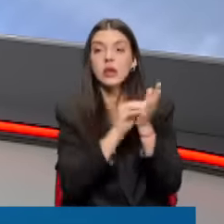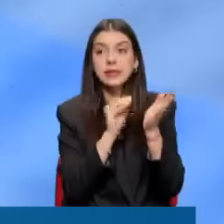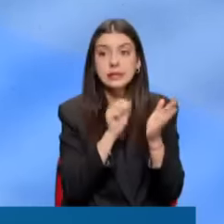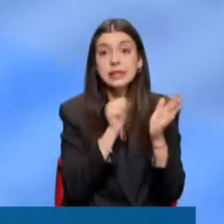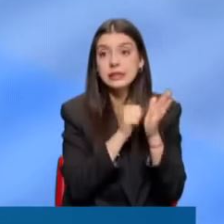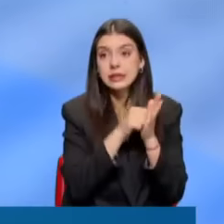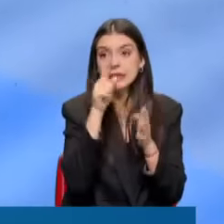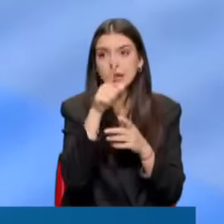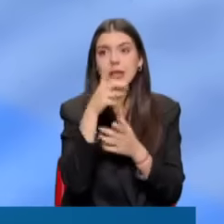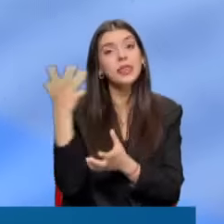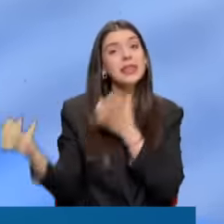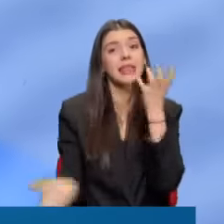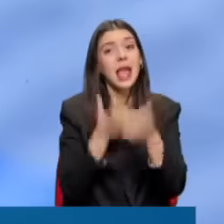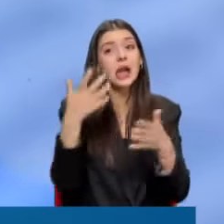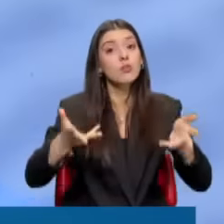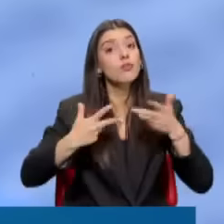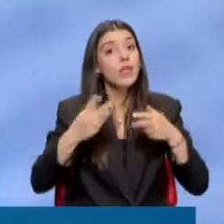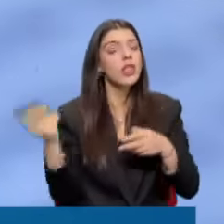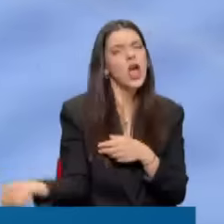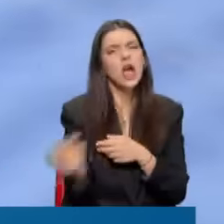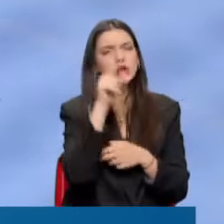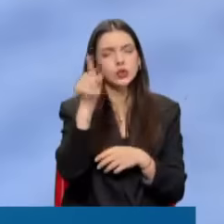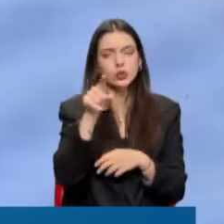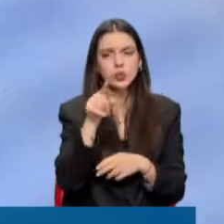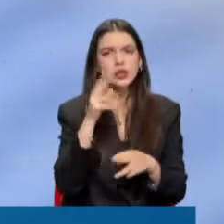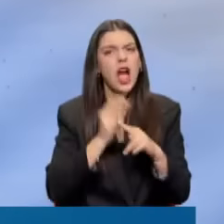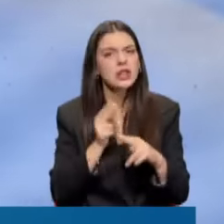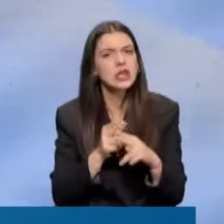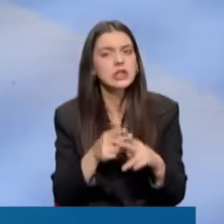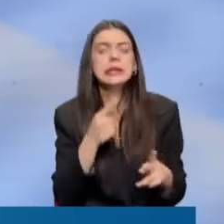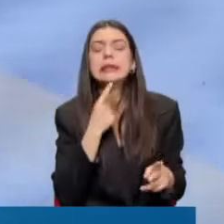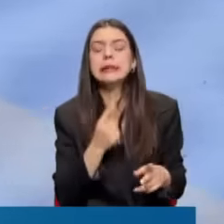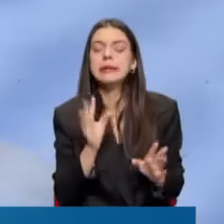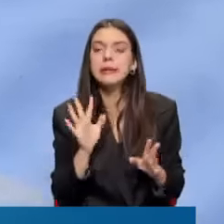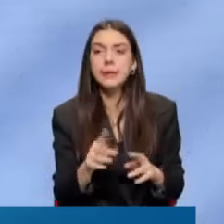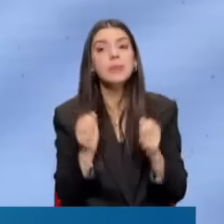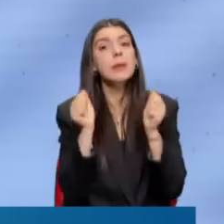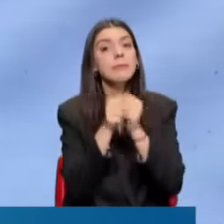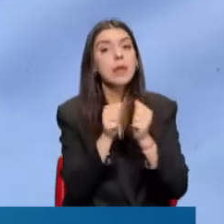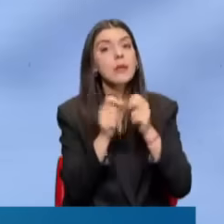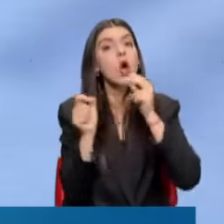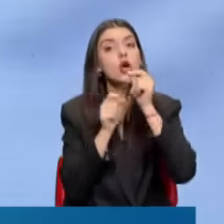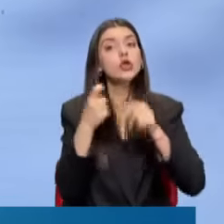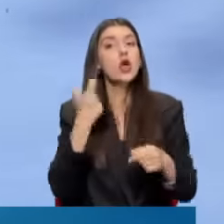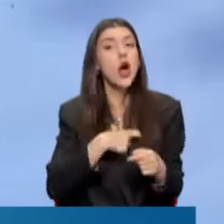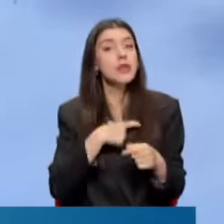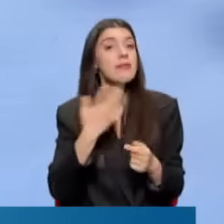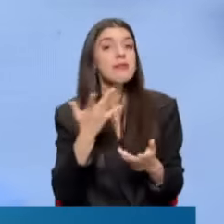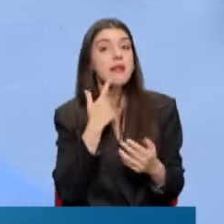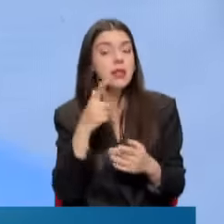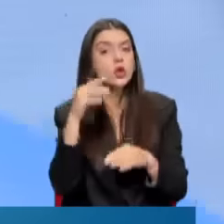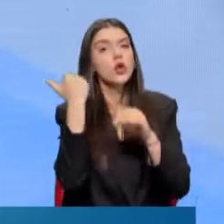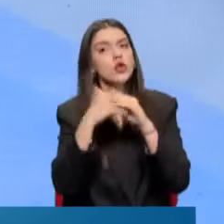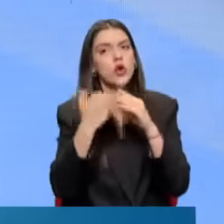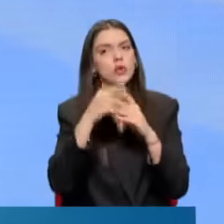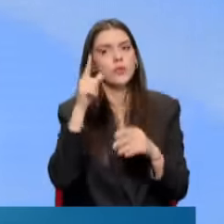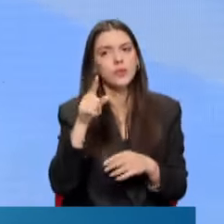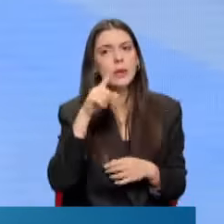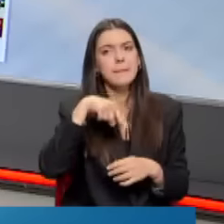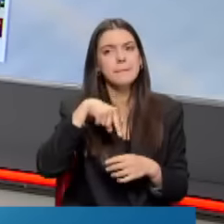müfredat kaçırma manşetiyle çıkıyor beraberinde Özgür Özel'in müfredatla ilgili yorumunu da aktarıyor